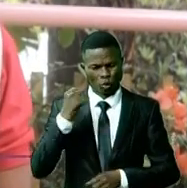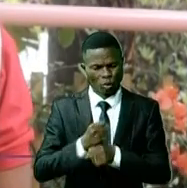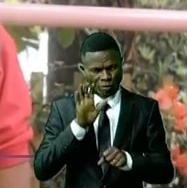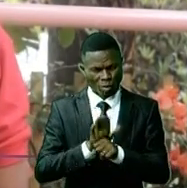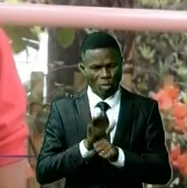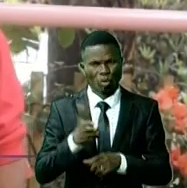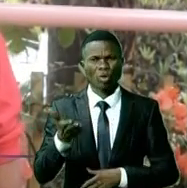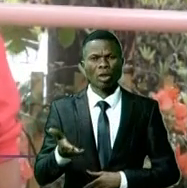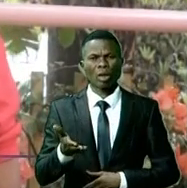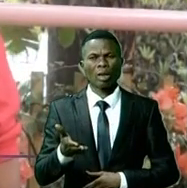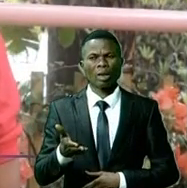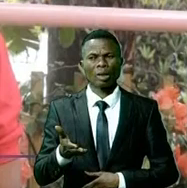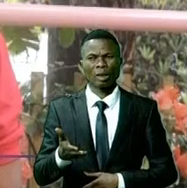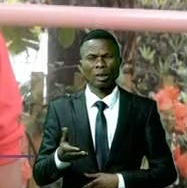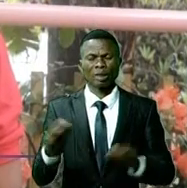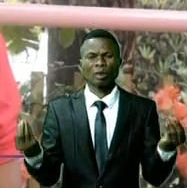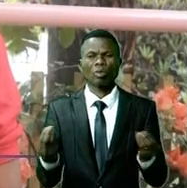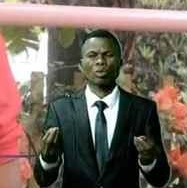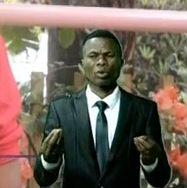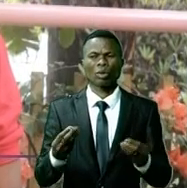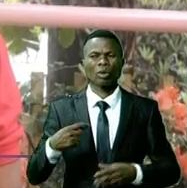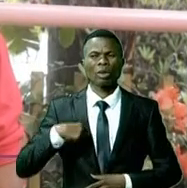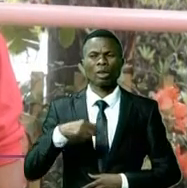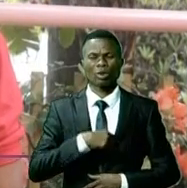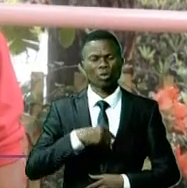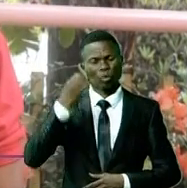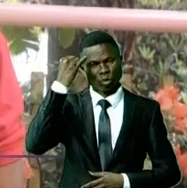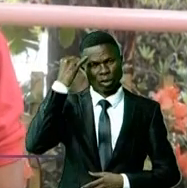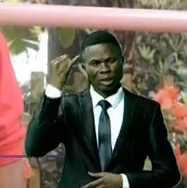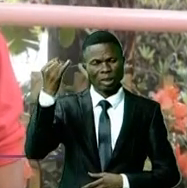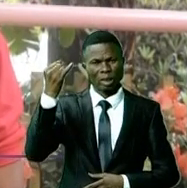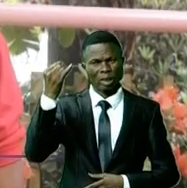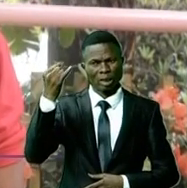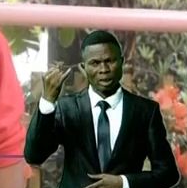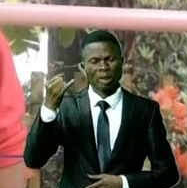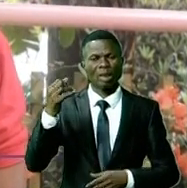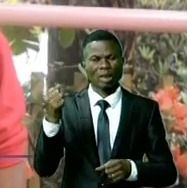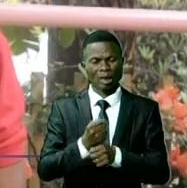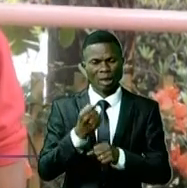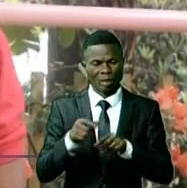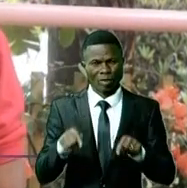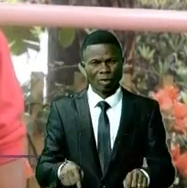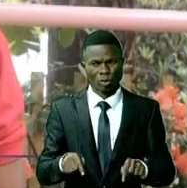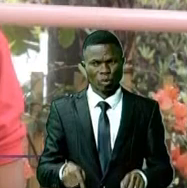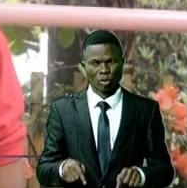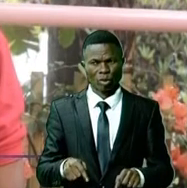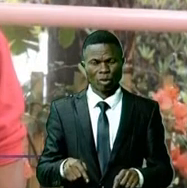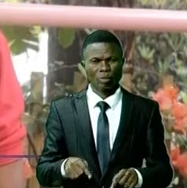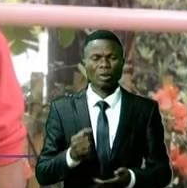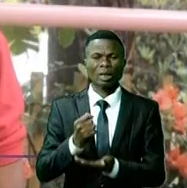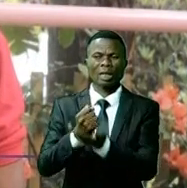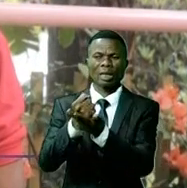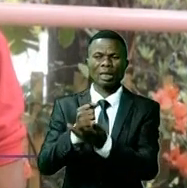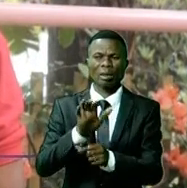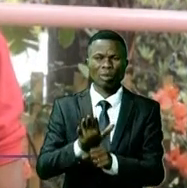travailler. Et raison pour laquelle nous avons pensé que cette activité d'aujourd'hui puisse aider